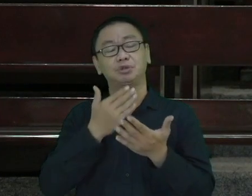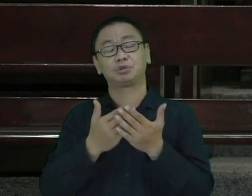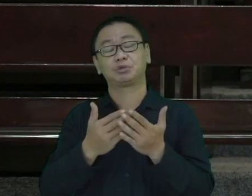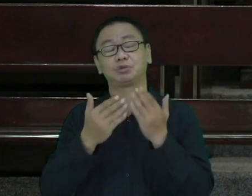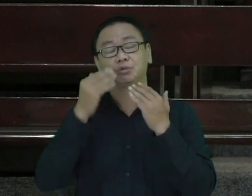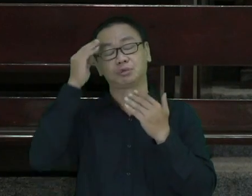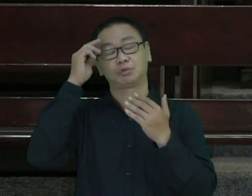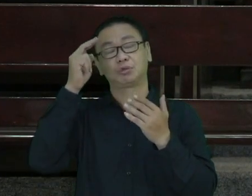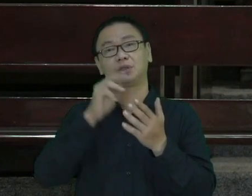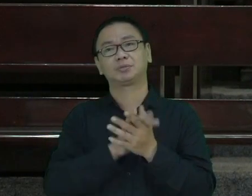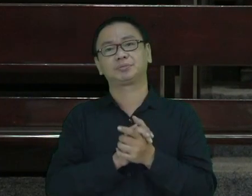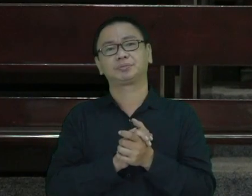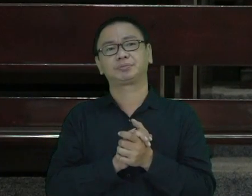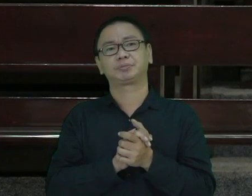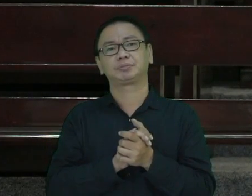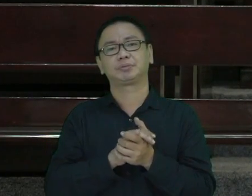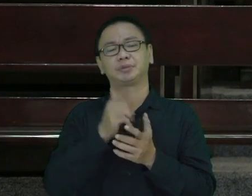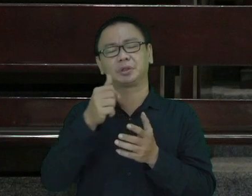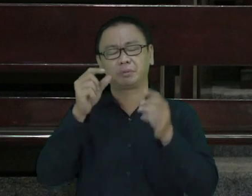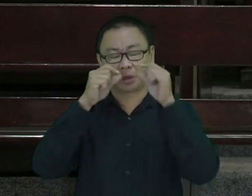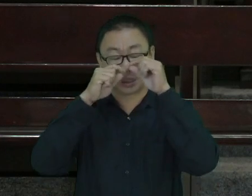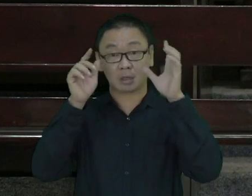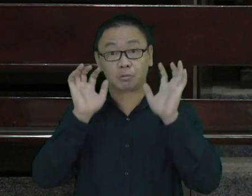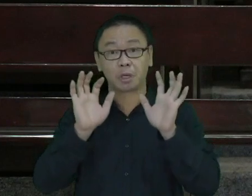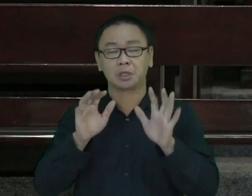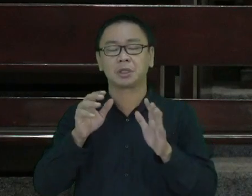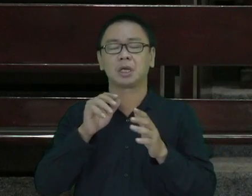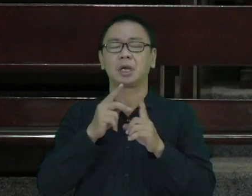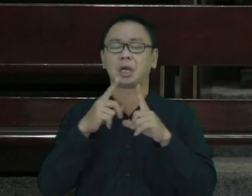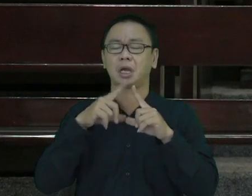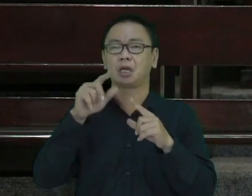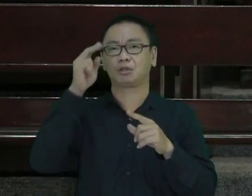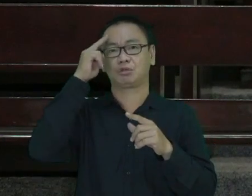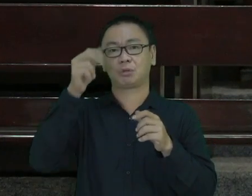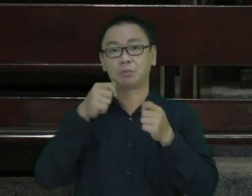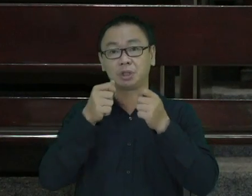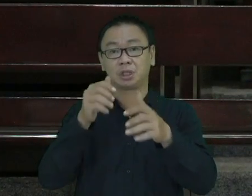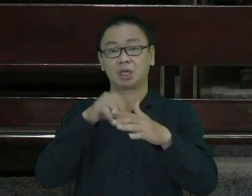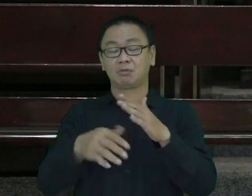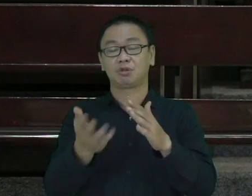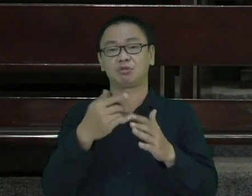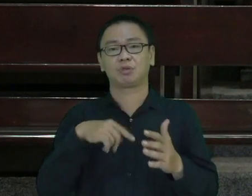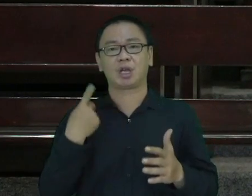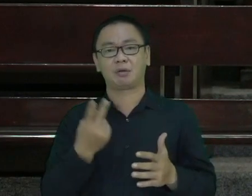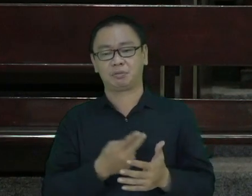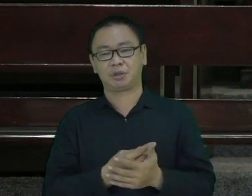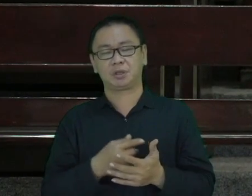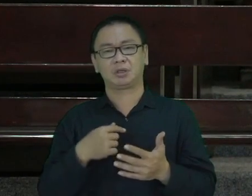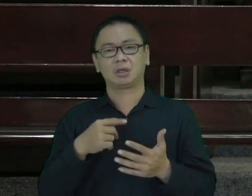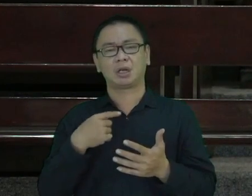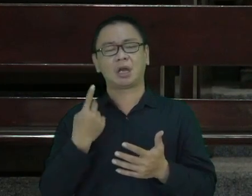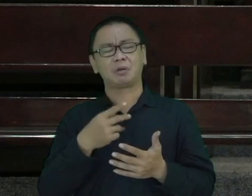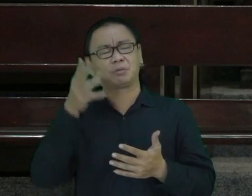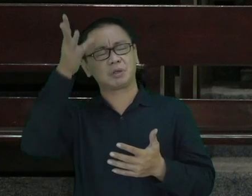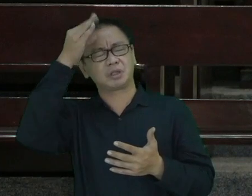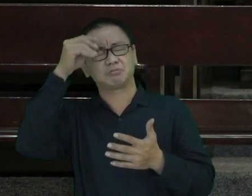kami juga boleh menyadari akan banyak hal yang Tuhan sudah berikan dalam hidup kami. Kami mengerti Tuhan, di tengah pandemi ini Tuhan,